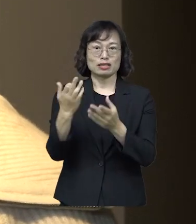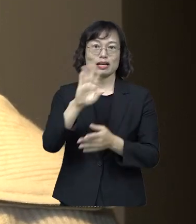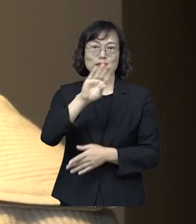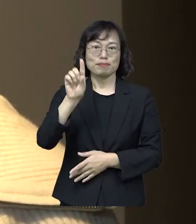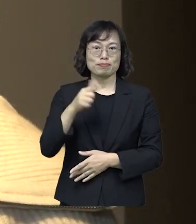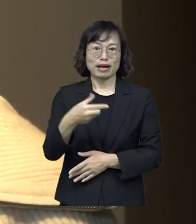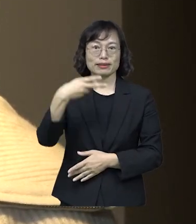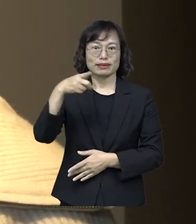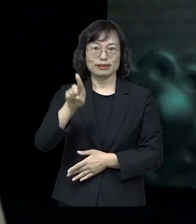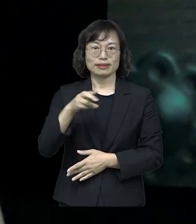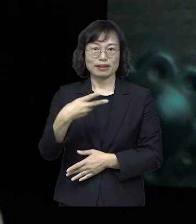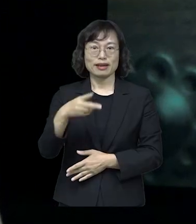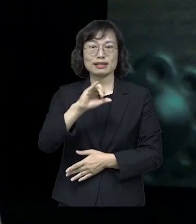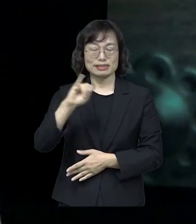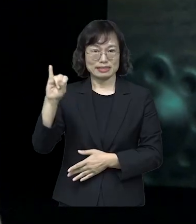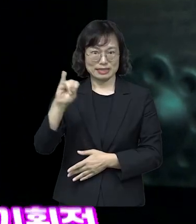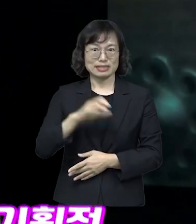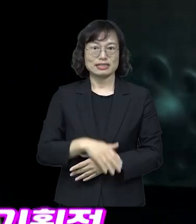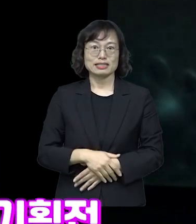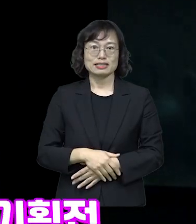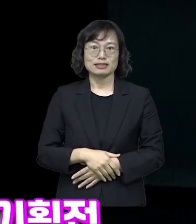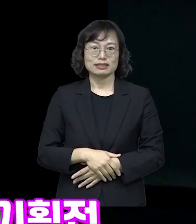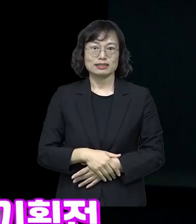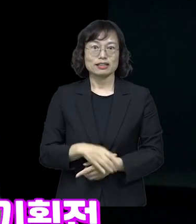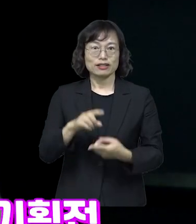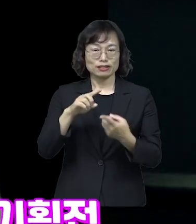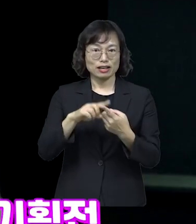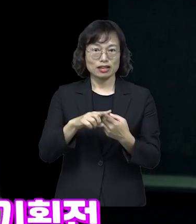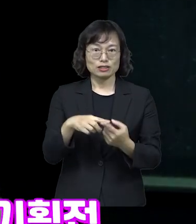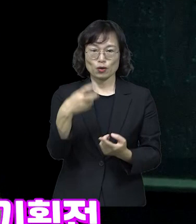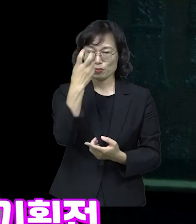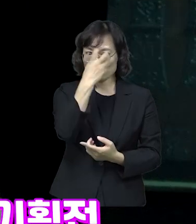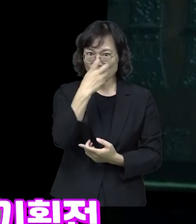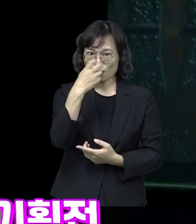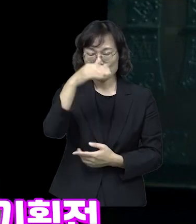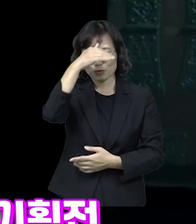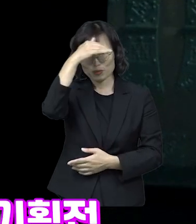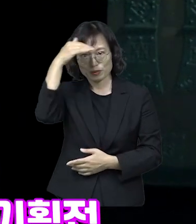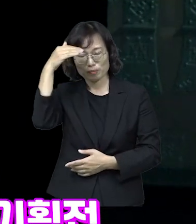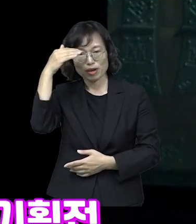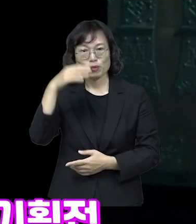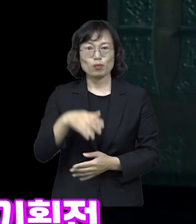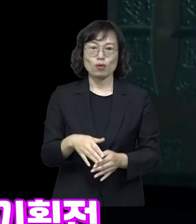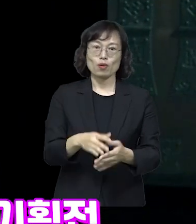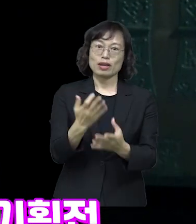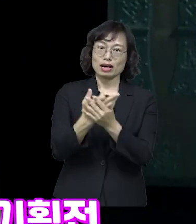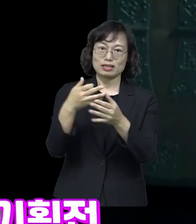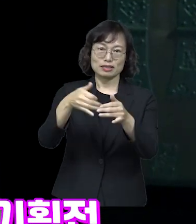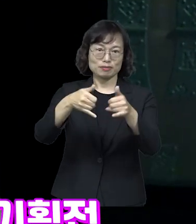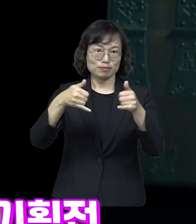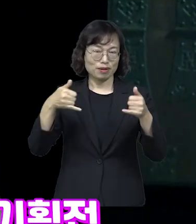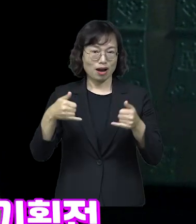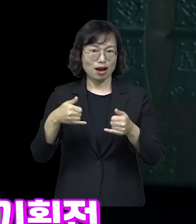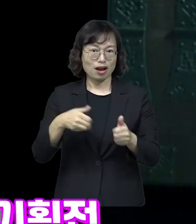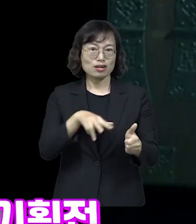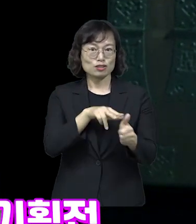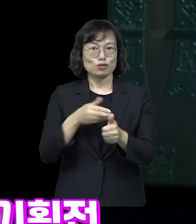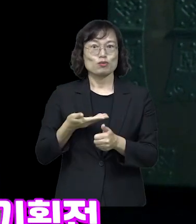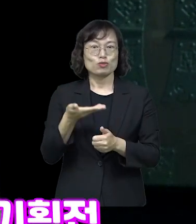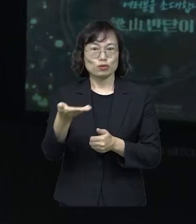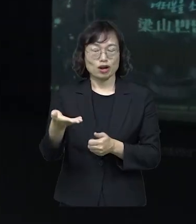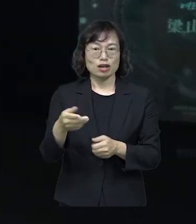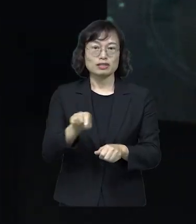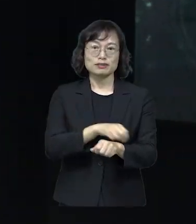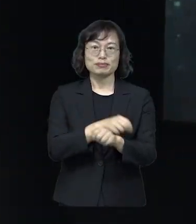전시는 전통 목가구인 양산 반다지에 대해 살펴보고 양산 반다지의 아름다움을 알리고자 마련된 특별